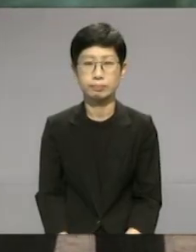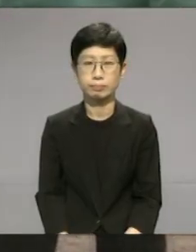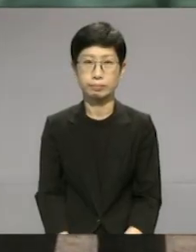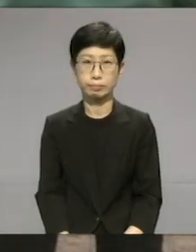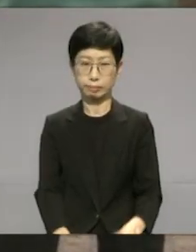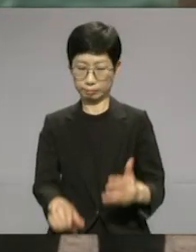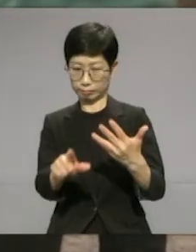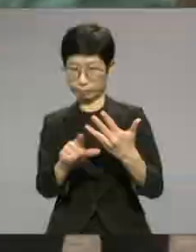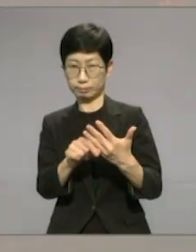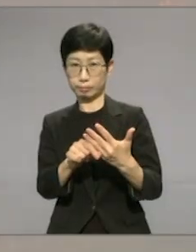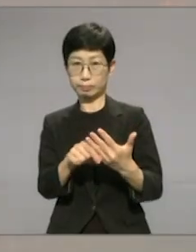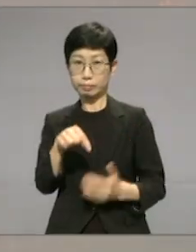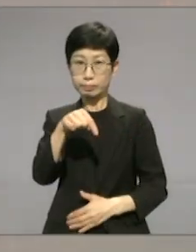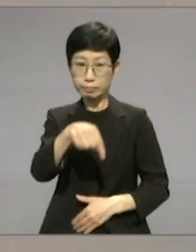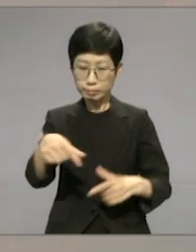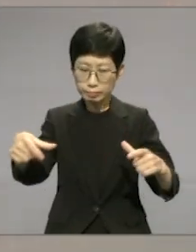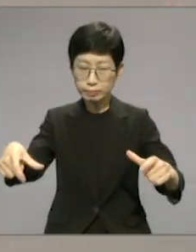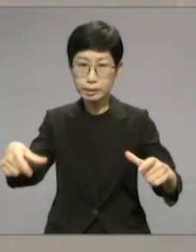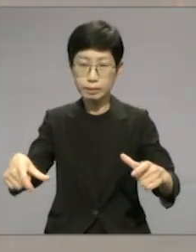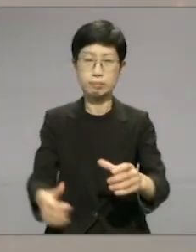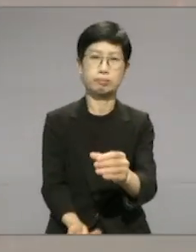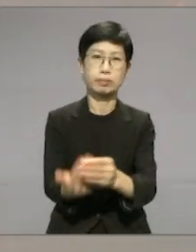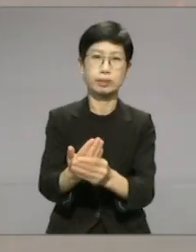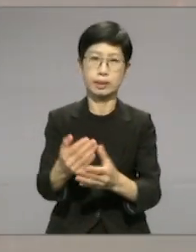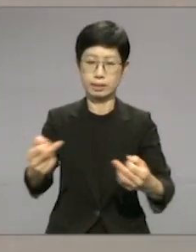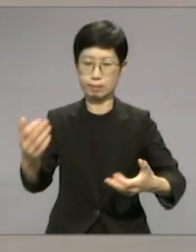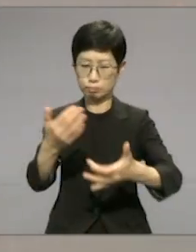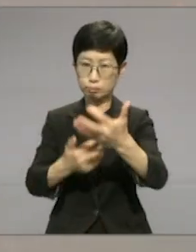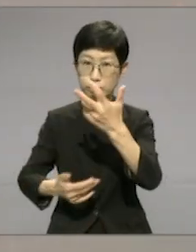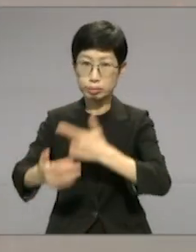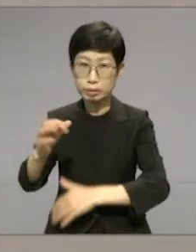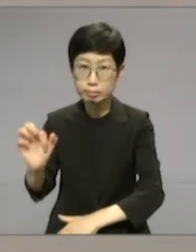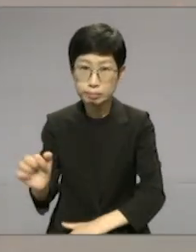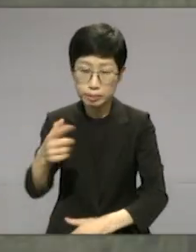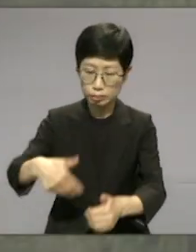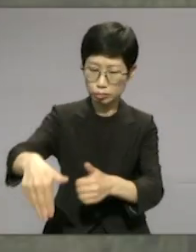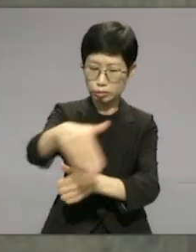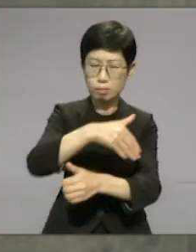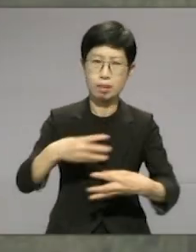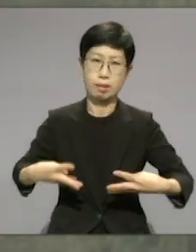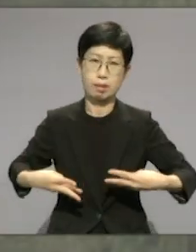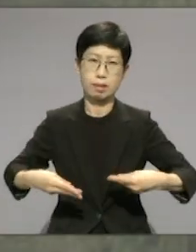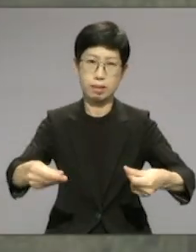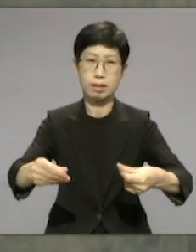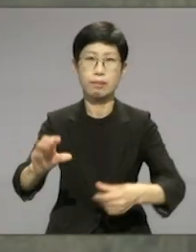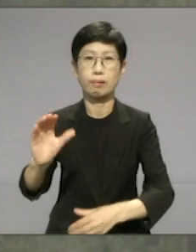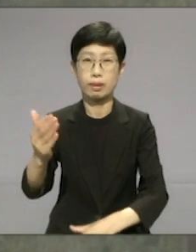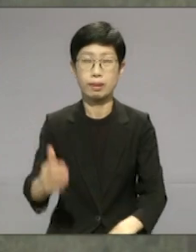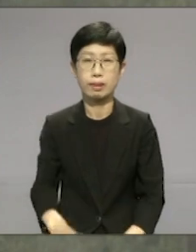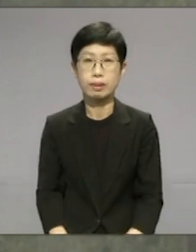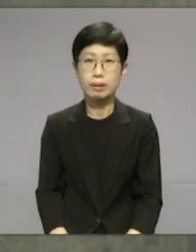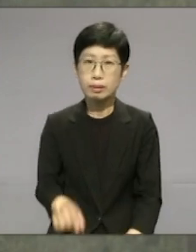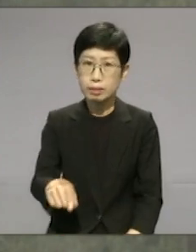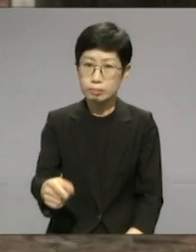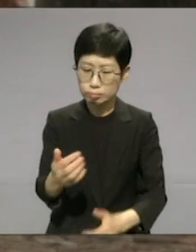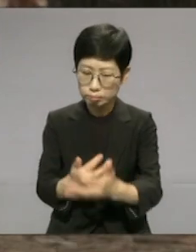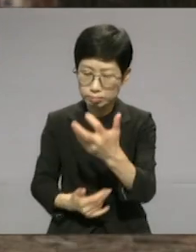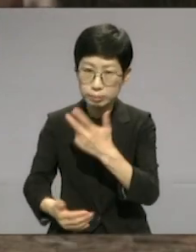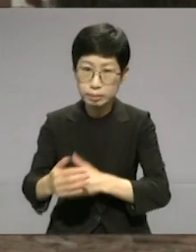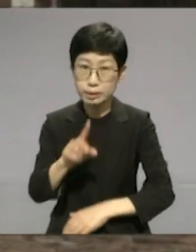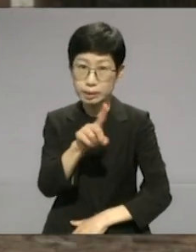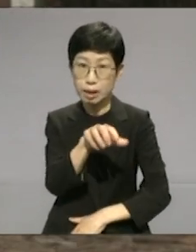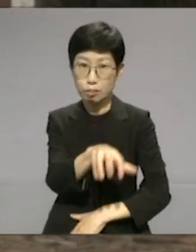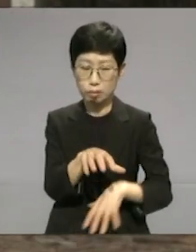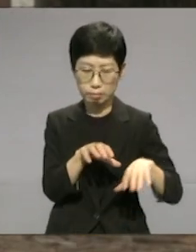지난달 아티카주의 주도 아테네 일대에서 발생한 산불은 주위를 쑥대밭으로 만들었습니다. 그런데 이 산불은 한